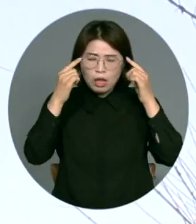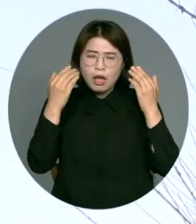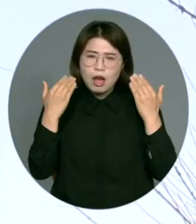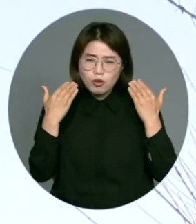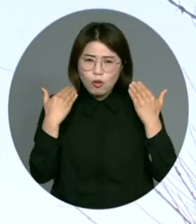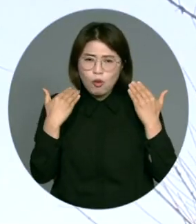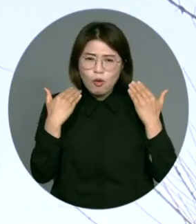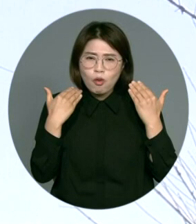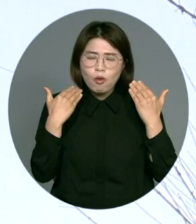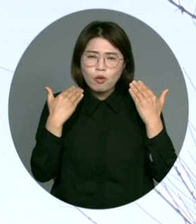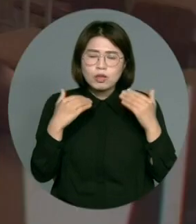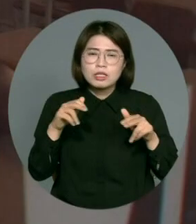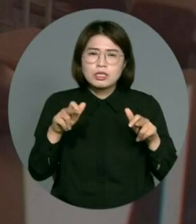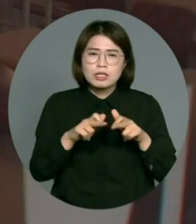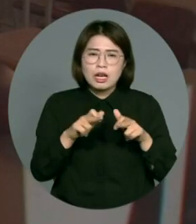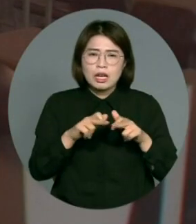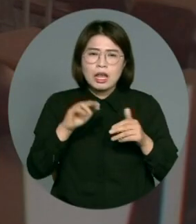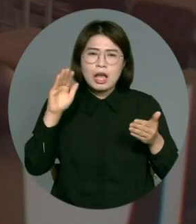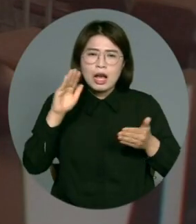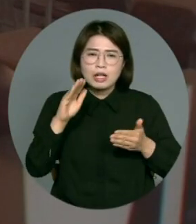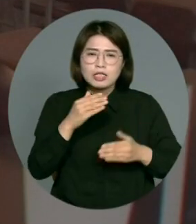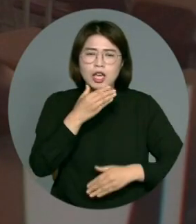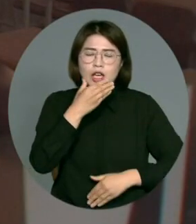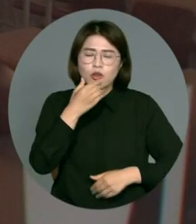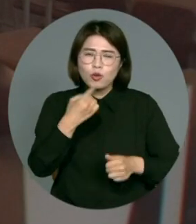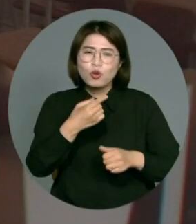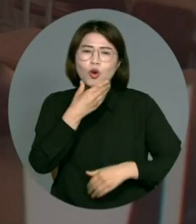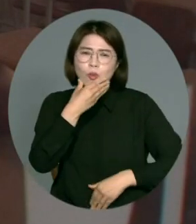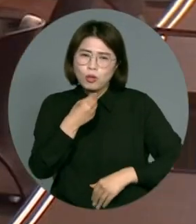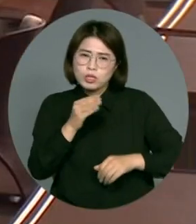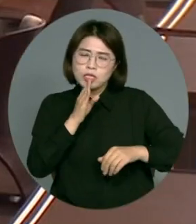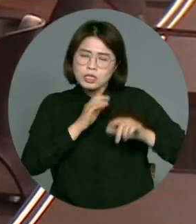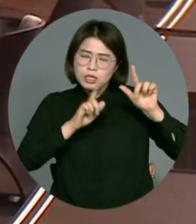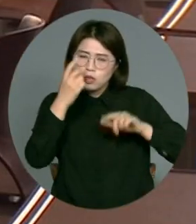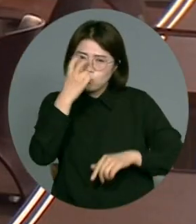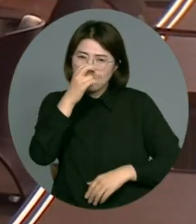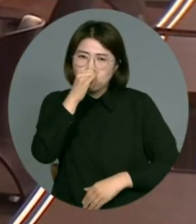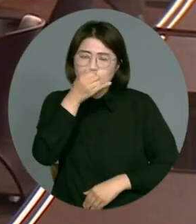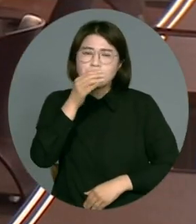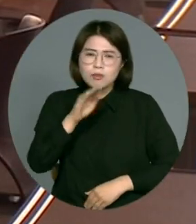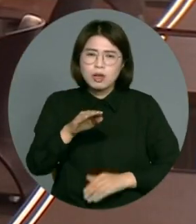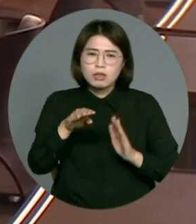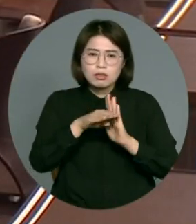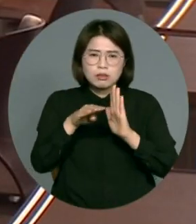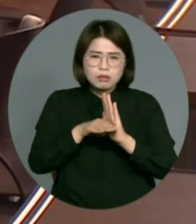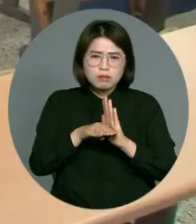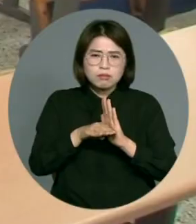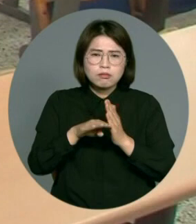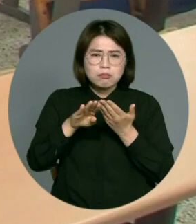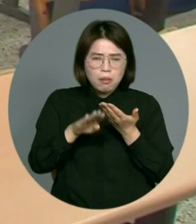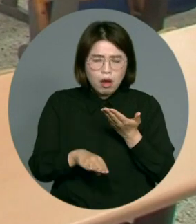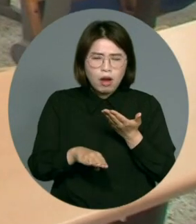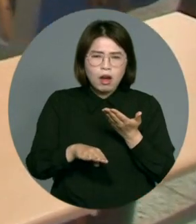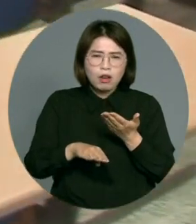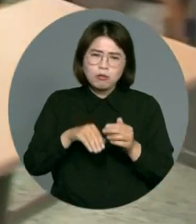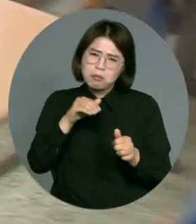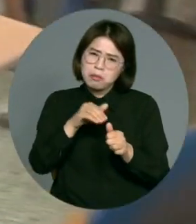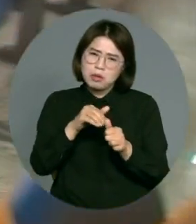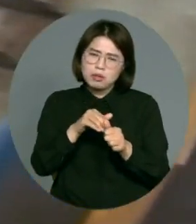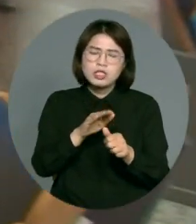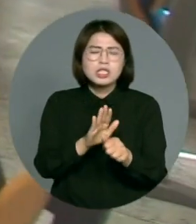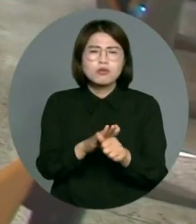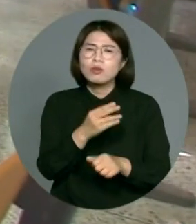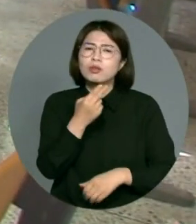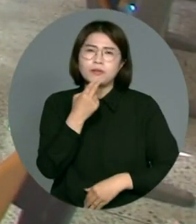대상으로 장애인 학생 교육복지지원 실태를 평가하고 있지만 대학이 낮은 등급을 받아도 별다른 제재나 지원은